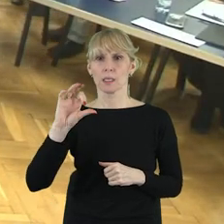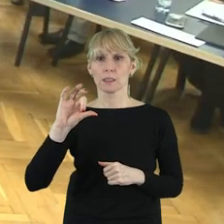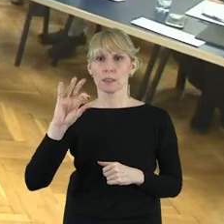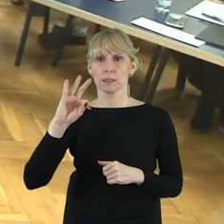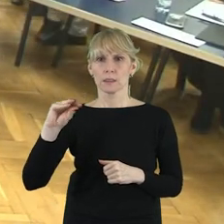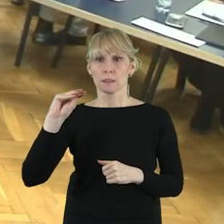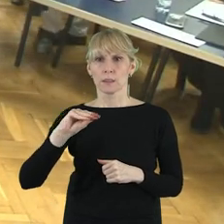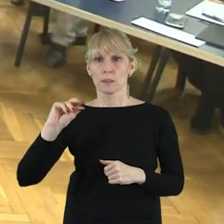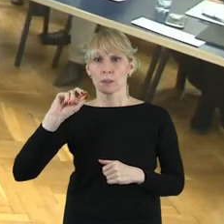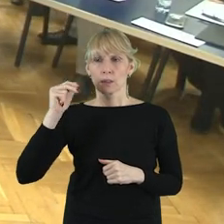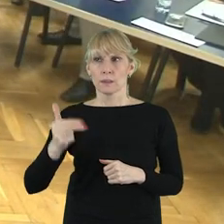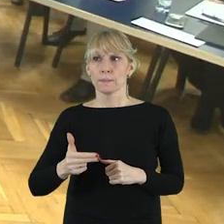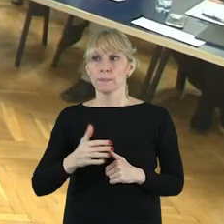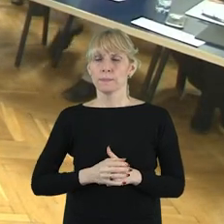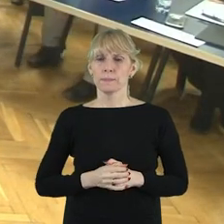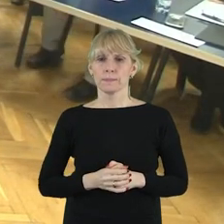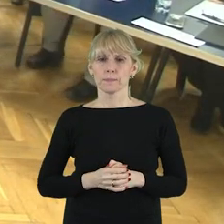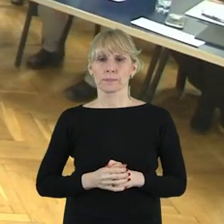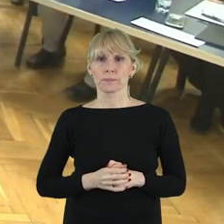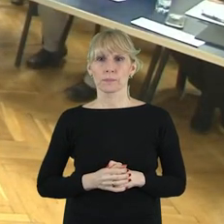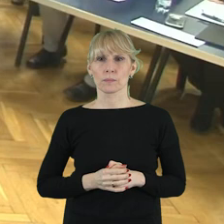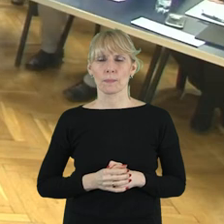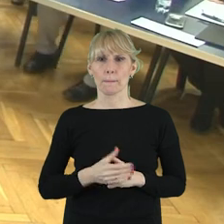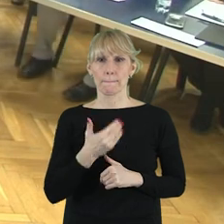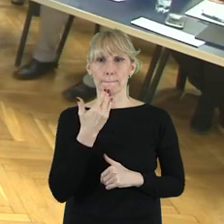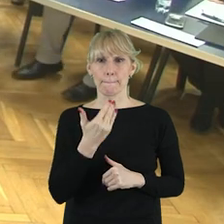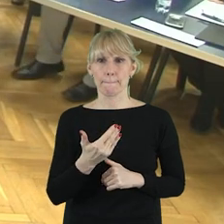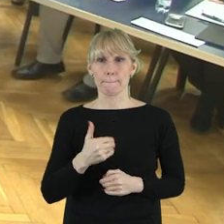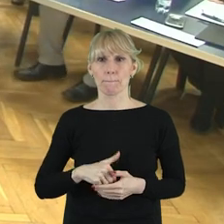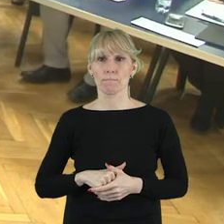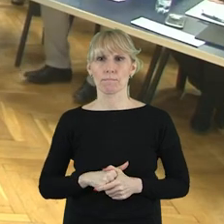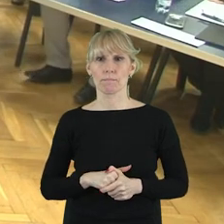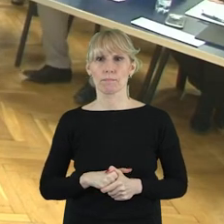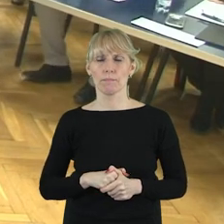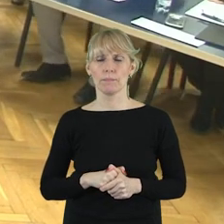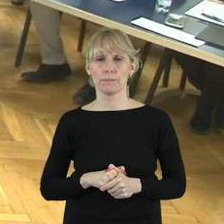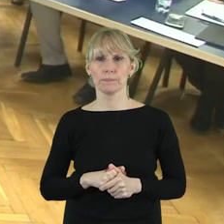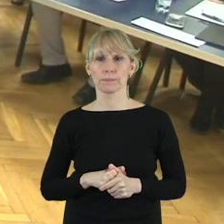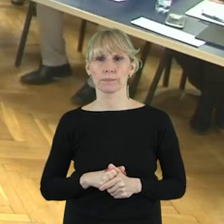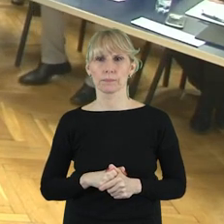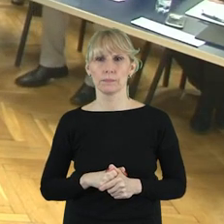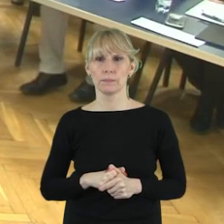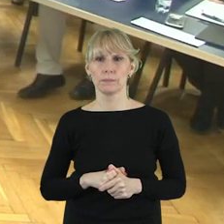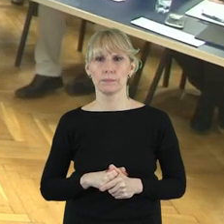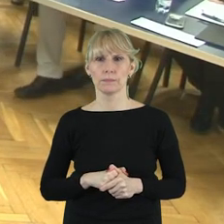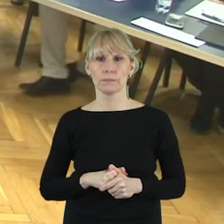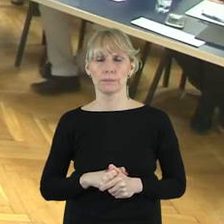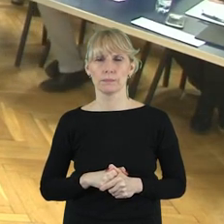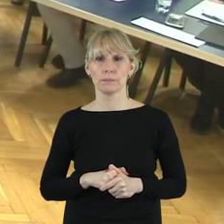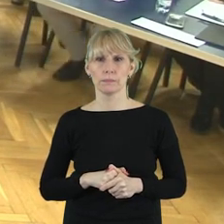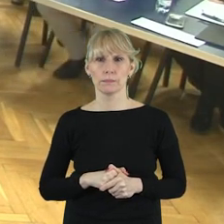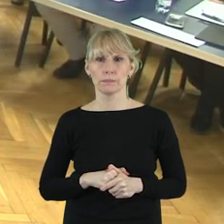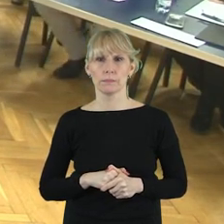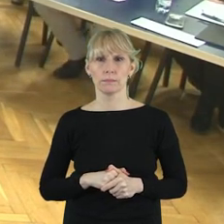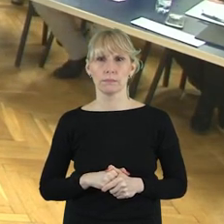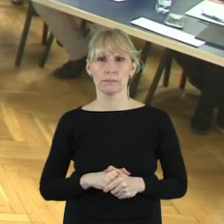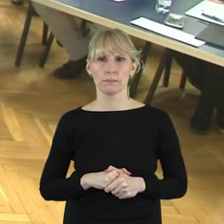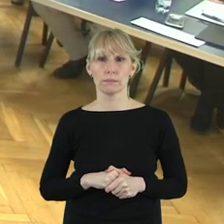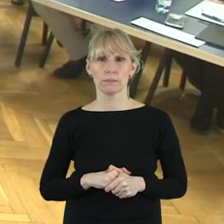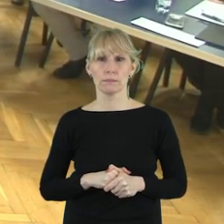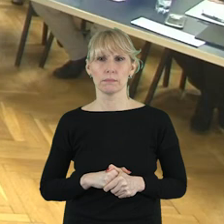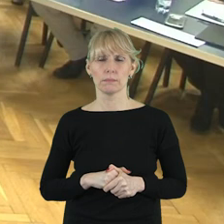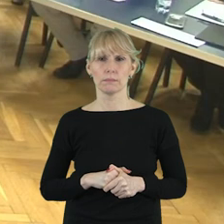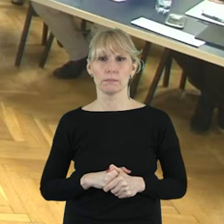Dziękuję bardzo za udzielenie głosu, pani przewodnicząca. Ja chciałbym podkreślić,